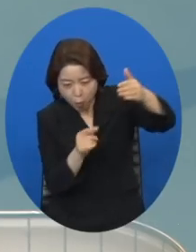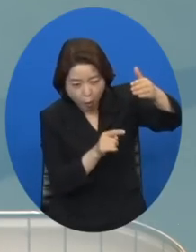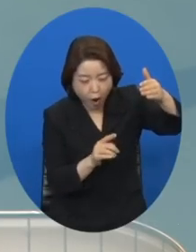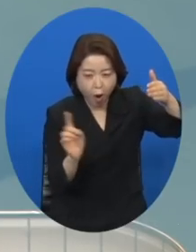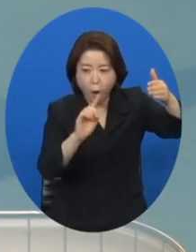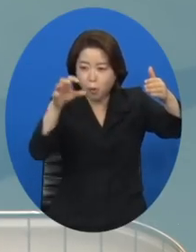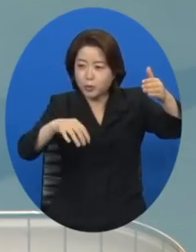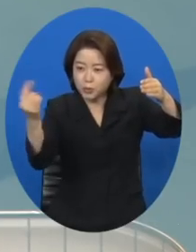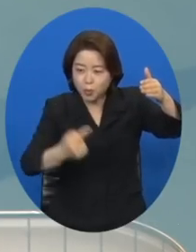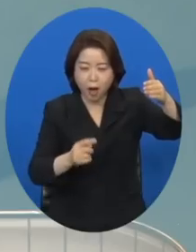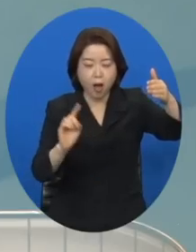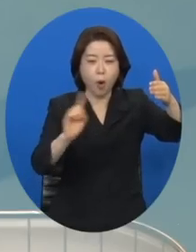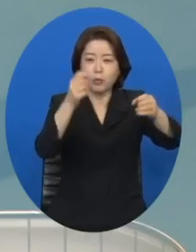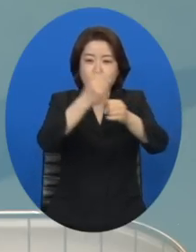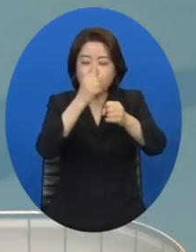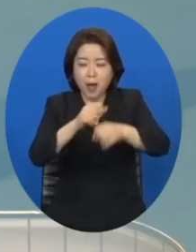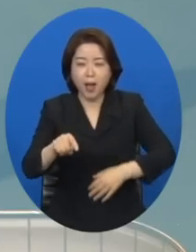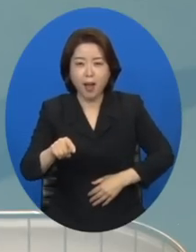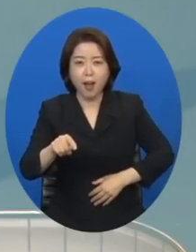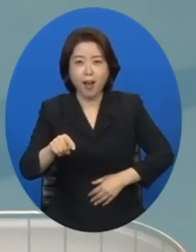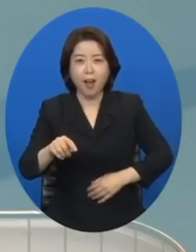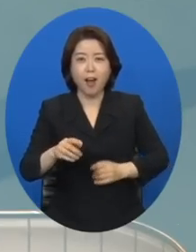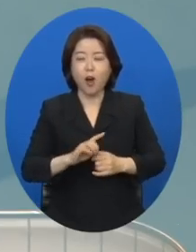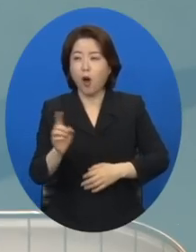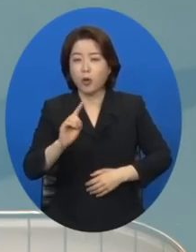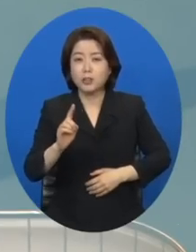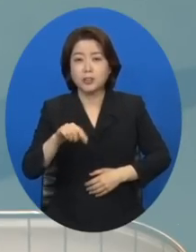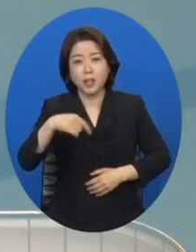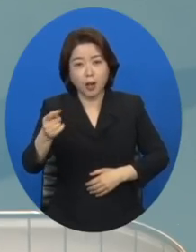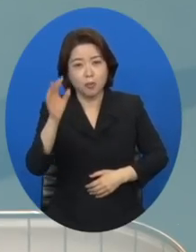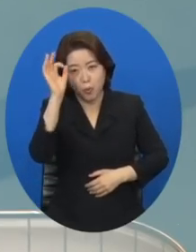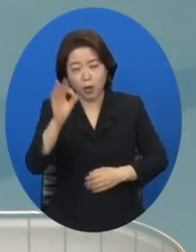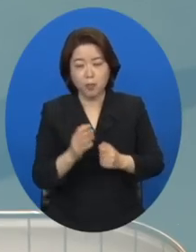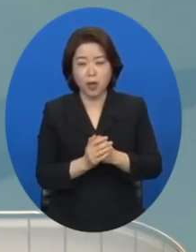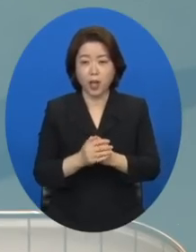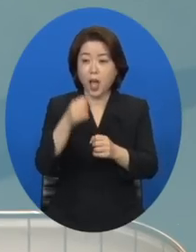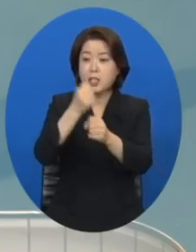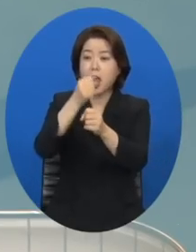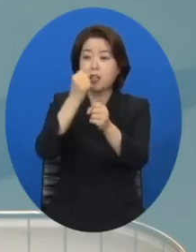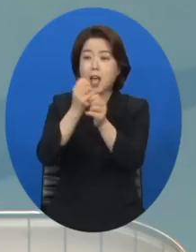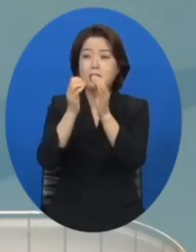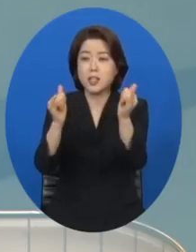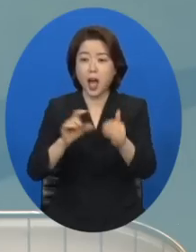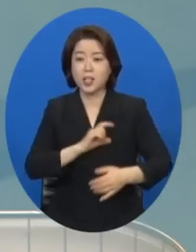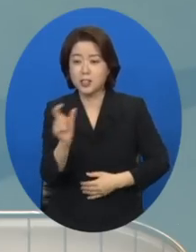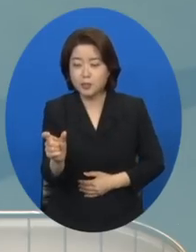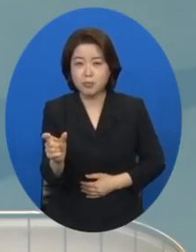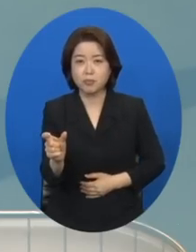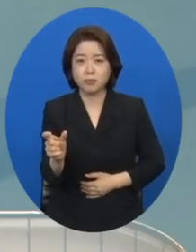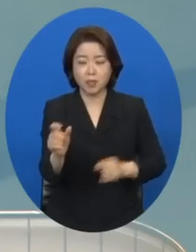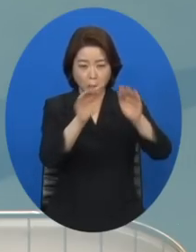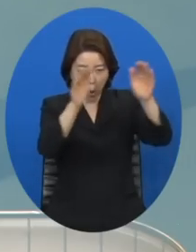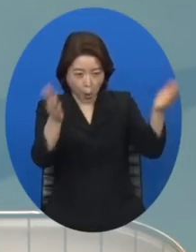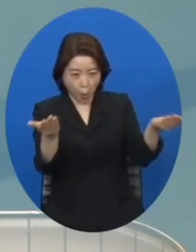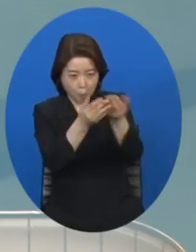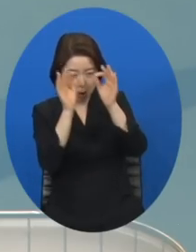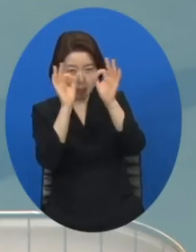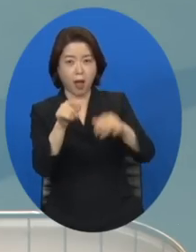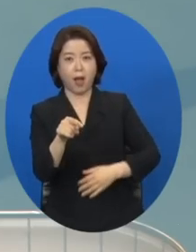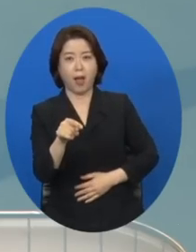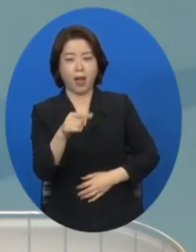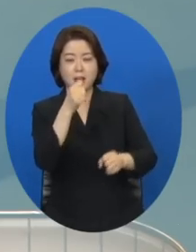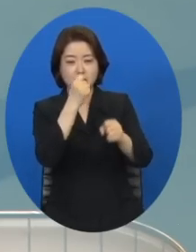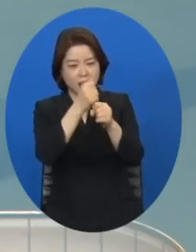어느 산지지 그 다음에 번게 뭐냐면 생산자 이름이 있어요 그 박스에